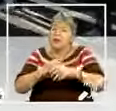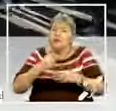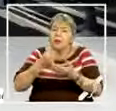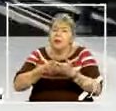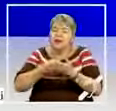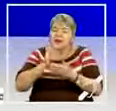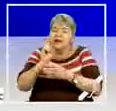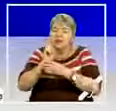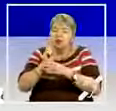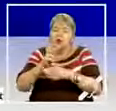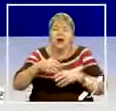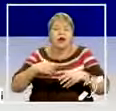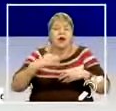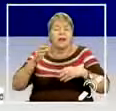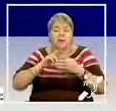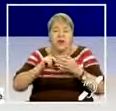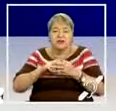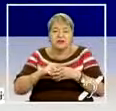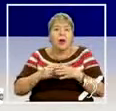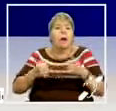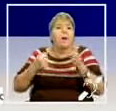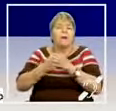43 de ani